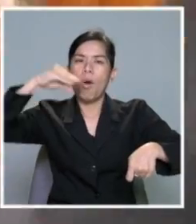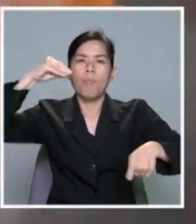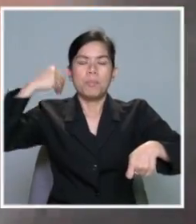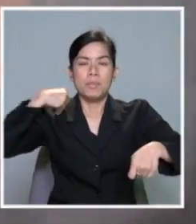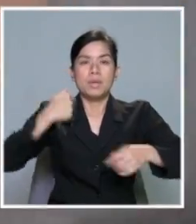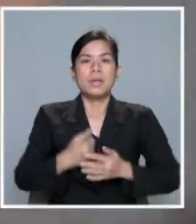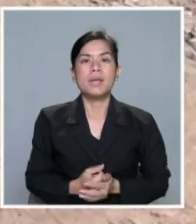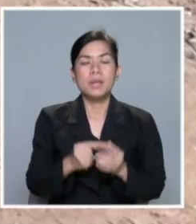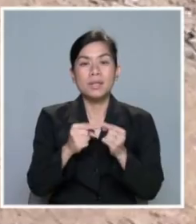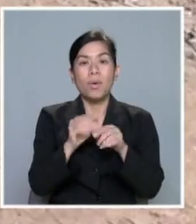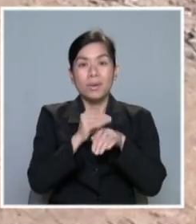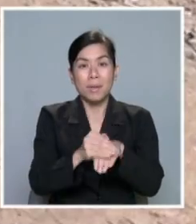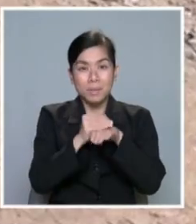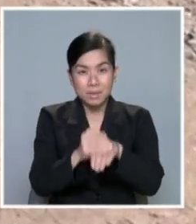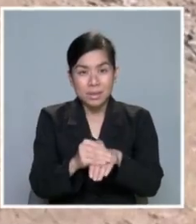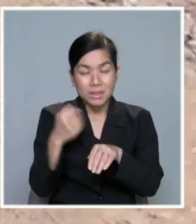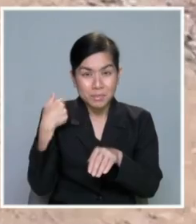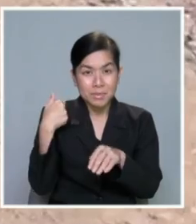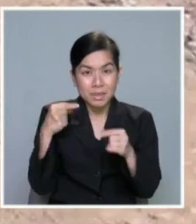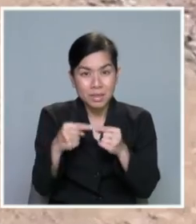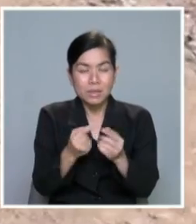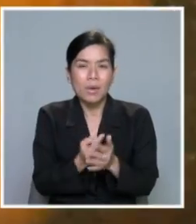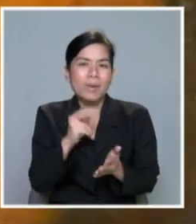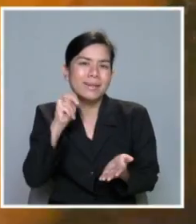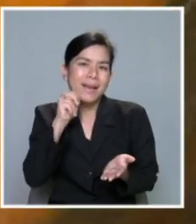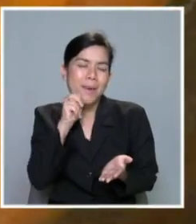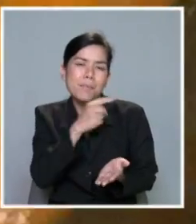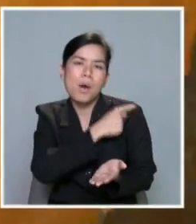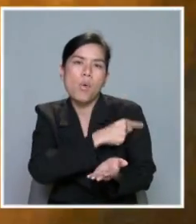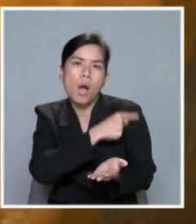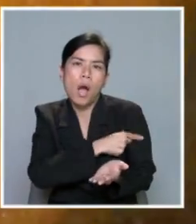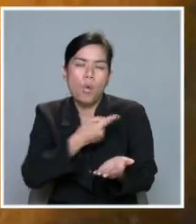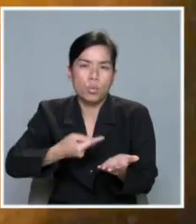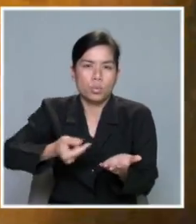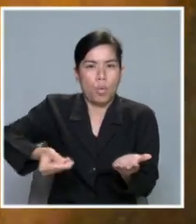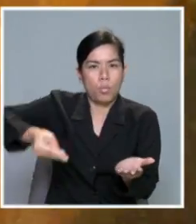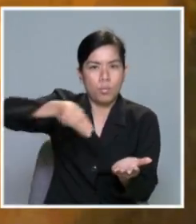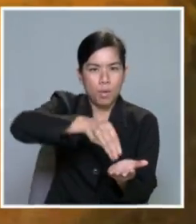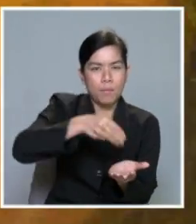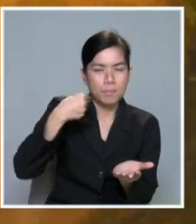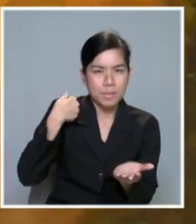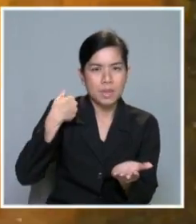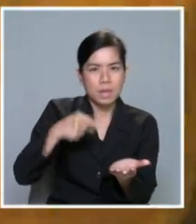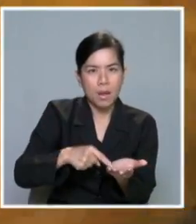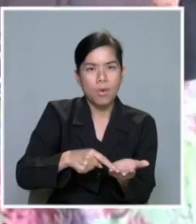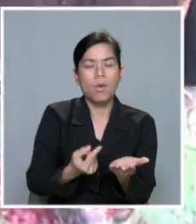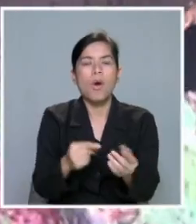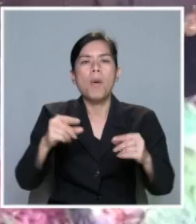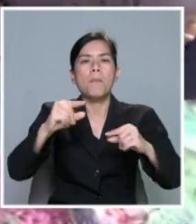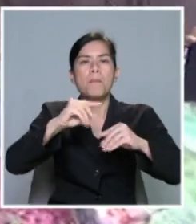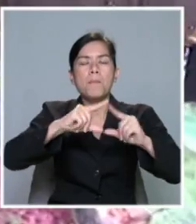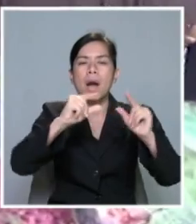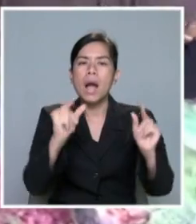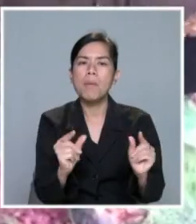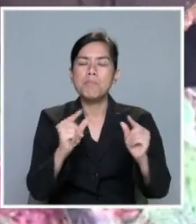สดเี้ยวจนเดือดจึงนำปลาสดที่เตรียมไว้ใส่ลงไปคนจนเข้ากันแล้วจึงค่อยเติมน้ำมะขามเปียกเล็ก